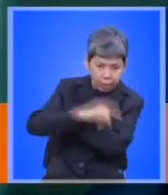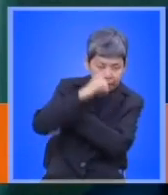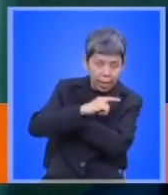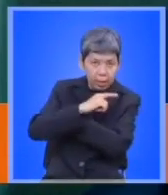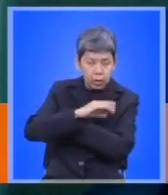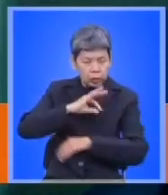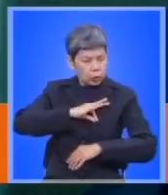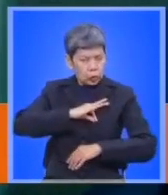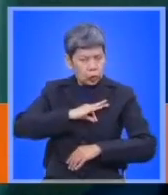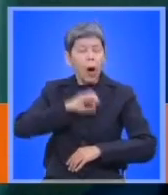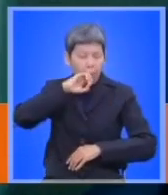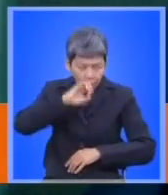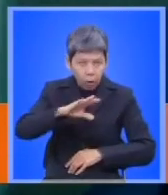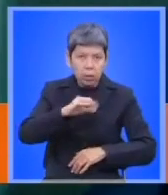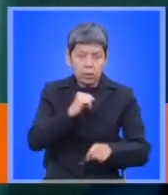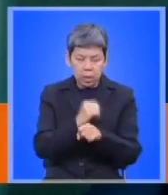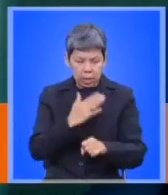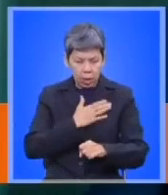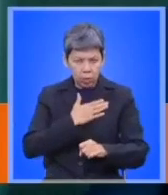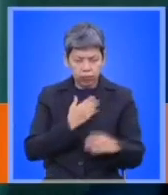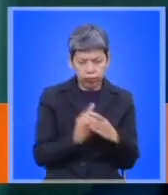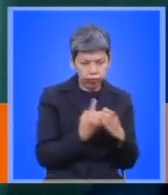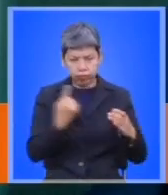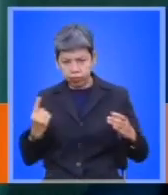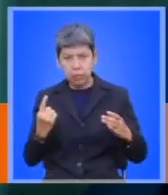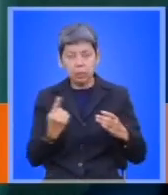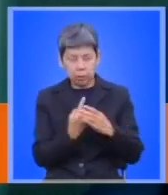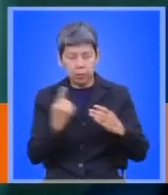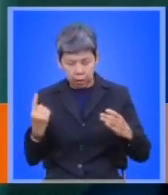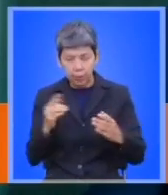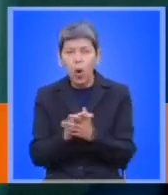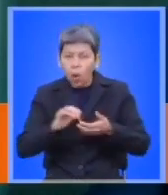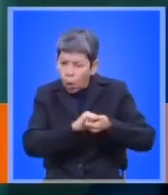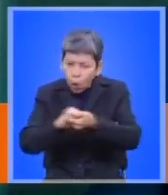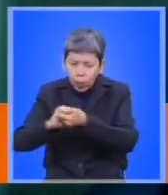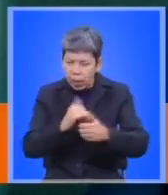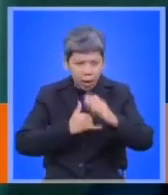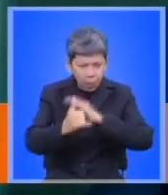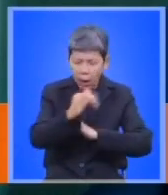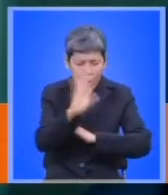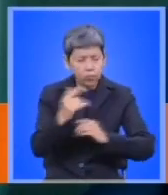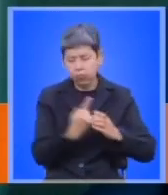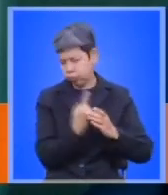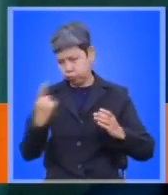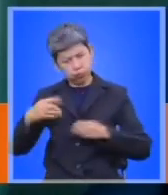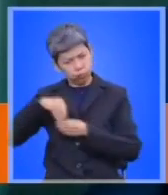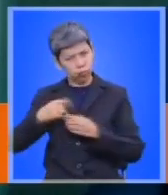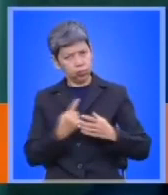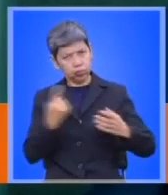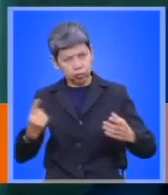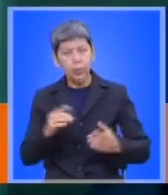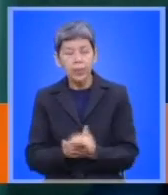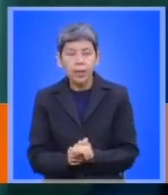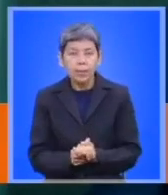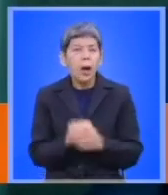ขอให้ปฏิบัติตัวคือว่าป้องกันการแพร่ระบาดของโรคขอความร่วมมือร่วมกิจกรรมทางสังคมนะครับหรือคือ